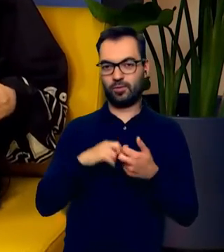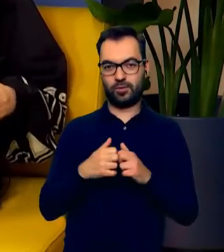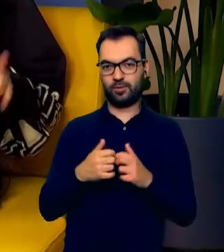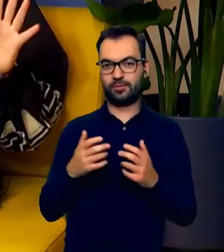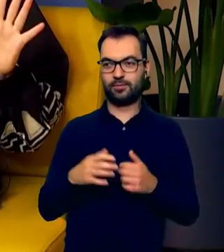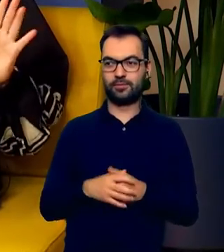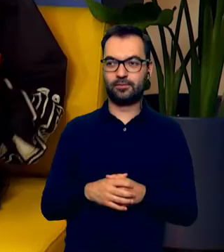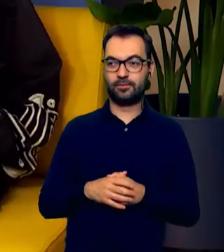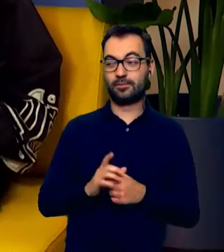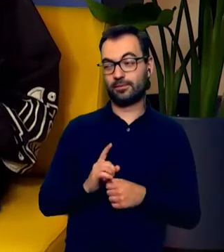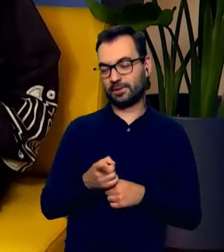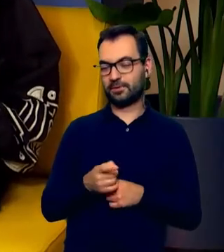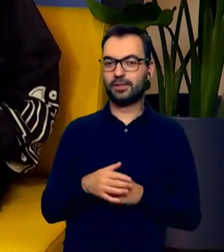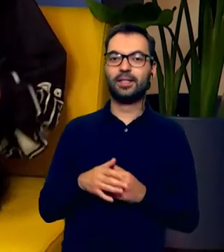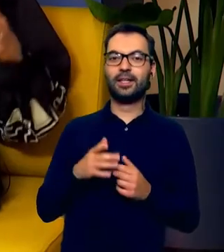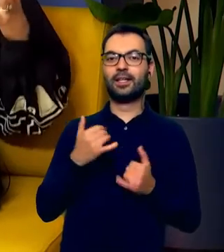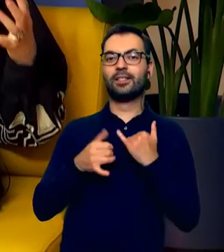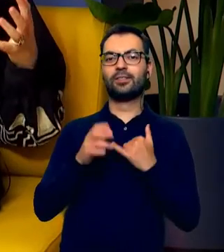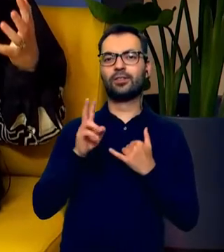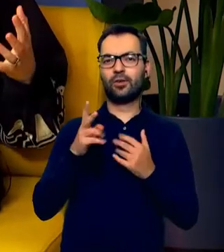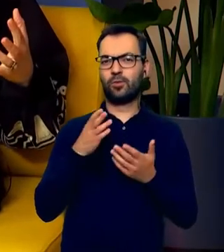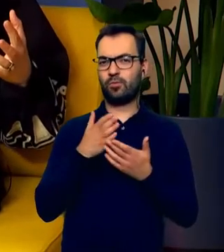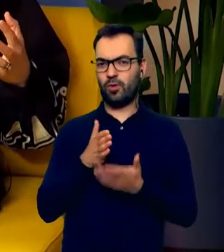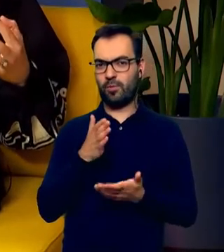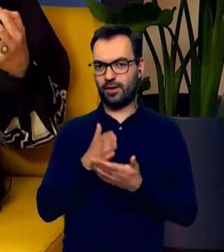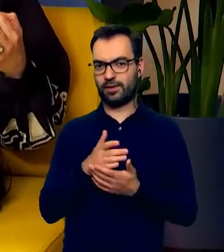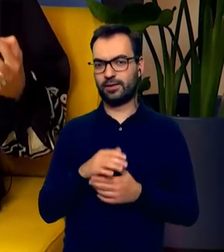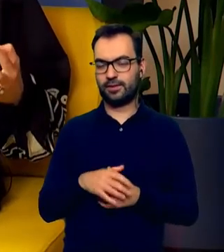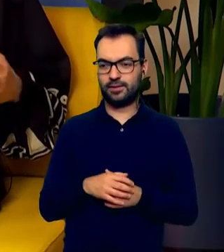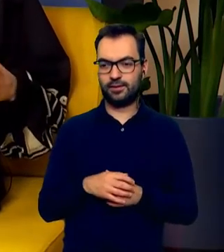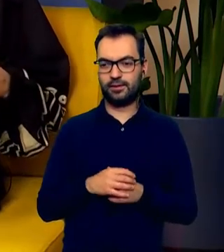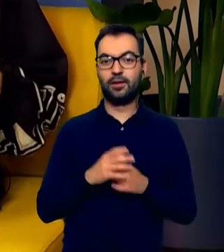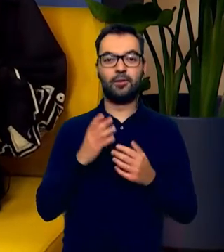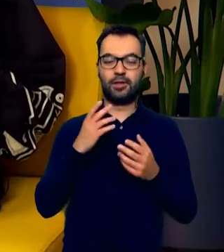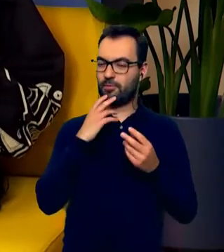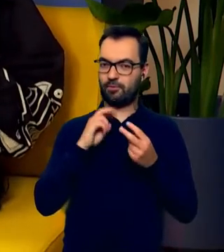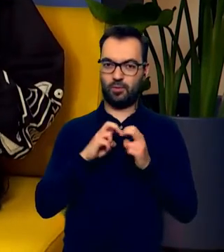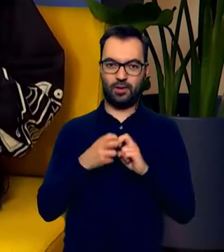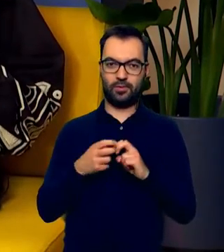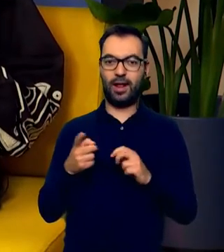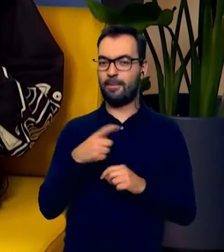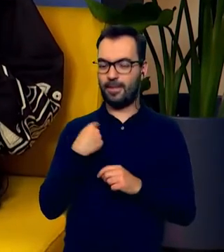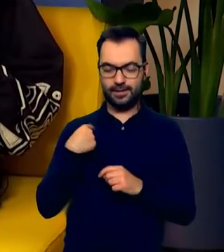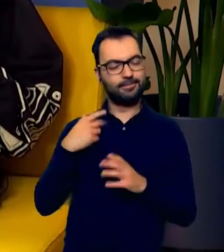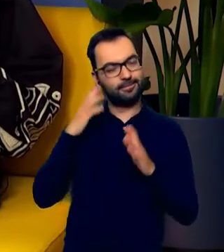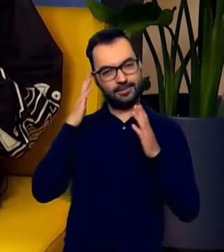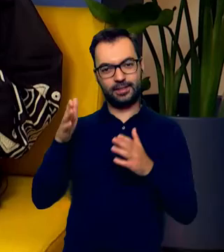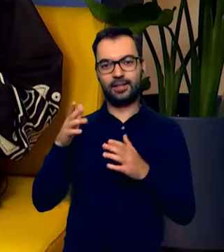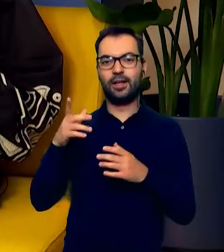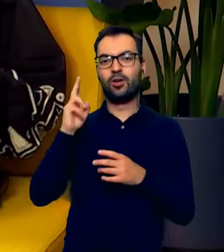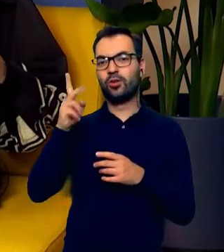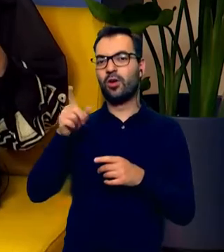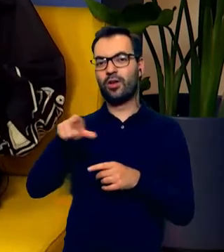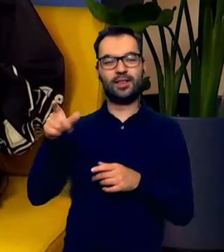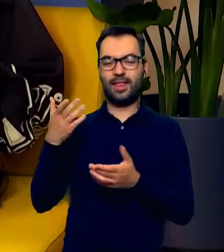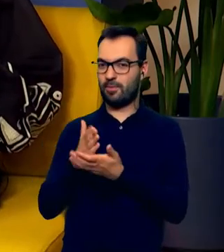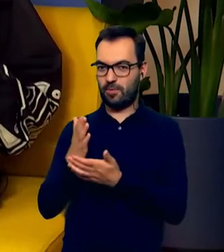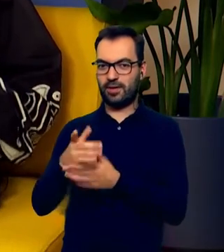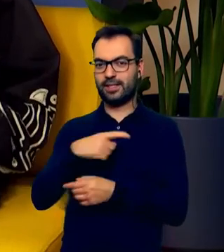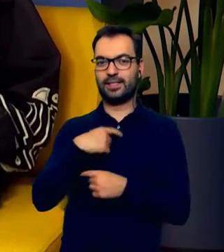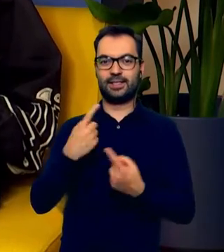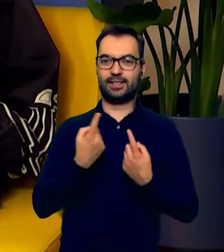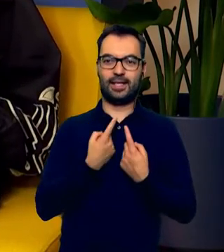komuś, francuski, jeśli to komuś pomaga, to proszę bardzo, ale my stawiamy na ludzi, którym to nie pomaga i nawet